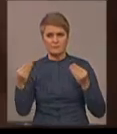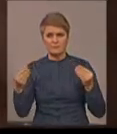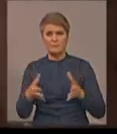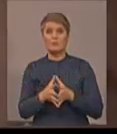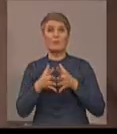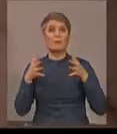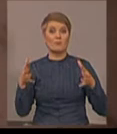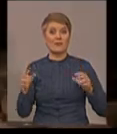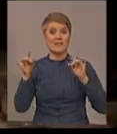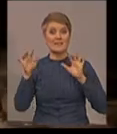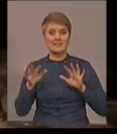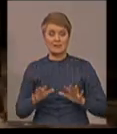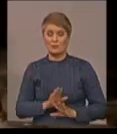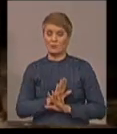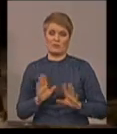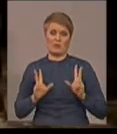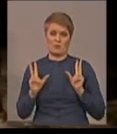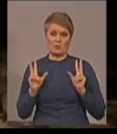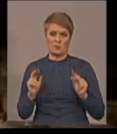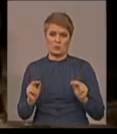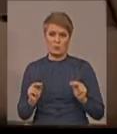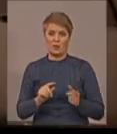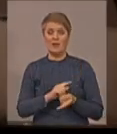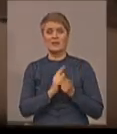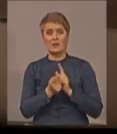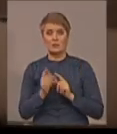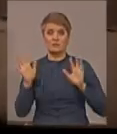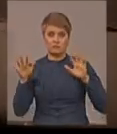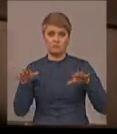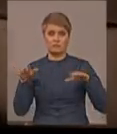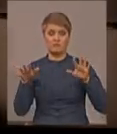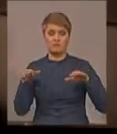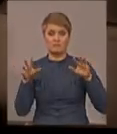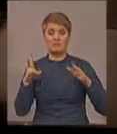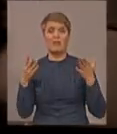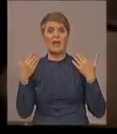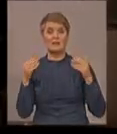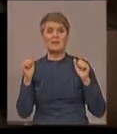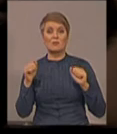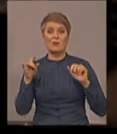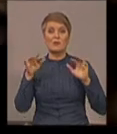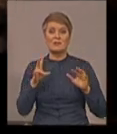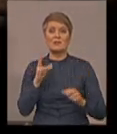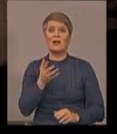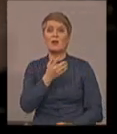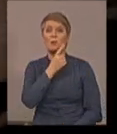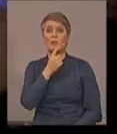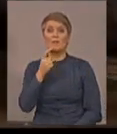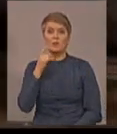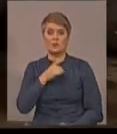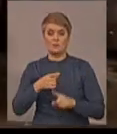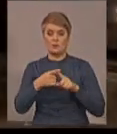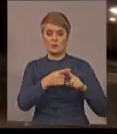снігу найближчими днями синоптики не прогнозують. Кажуть, натомість накрапатиме дощ. На вихідні може засніжити лише на півночі Білорусі.